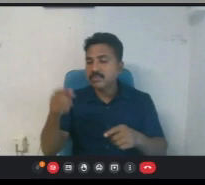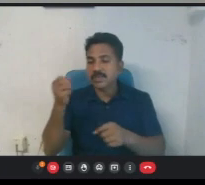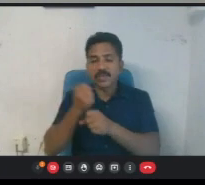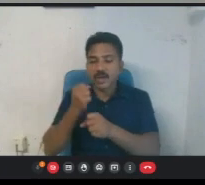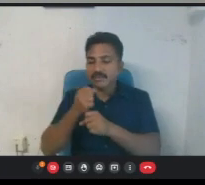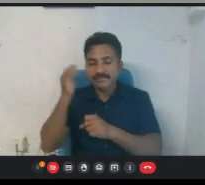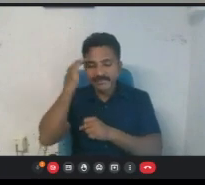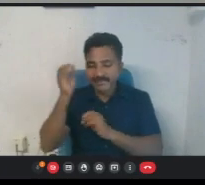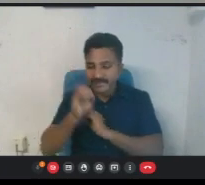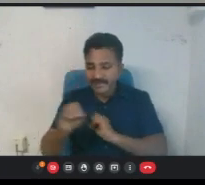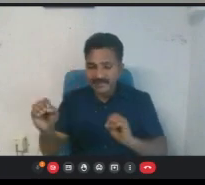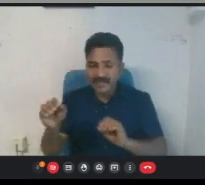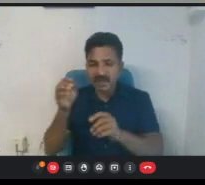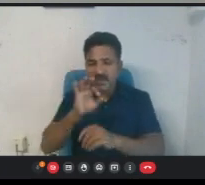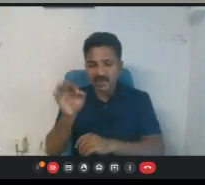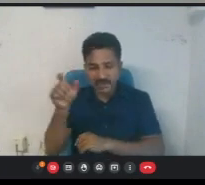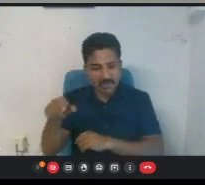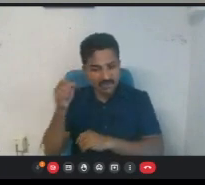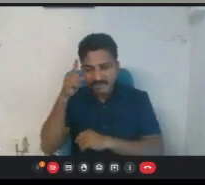ഉദ്യോഗസ്ഥന്മാർ മനസ്സിലാക്കാതെ പലപ്പോഴും